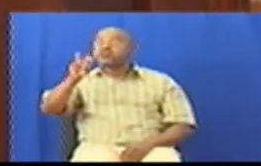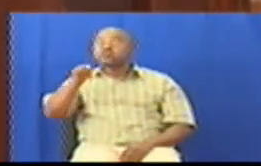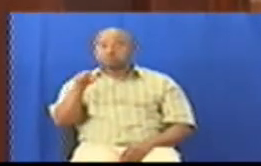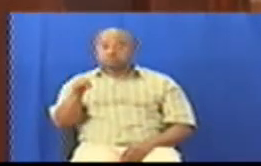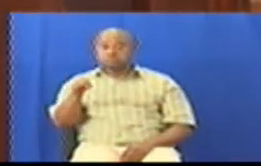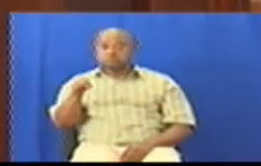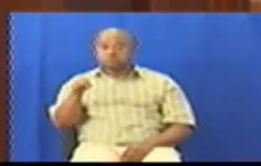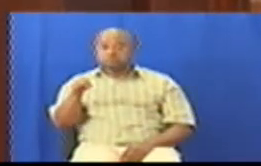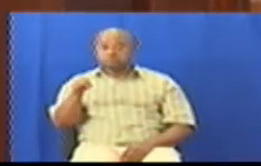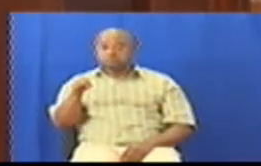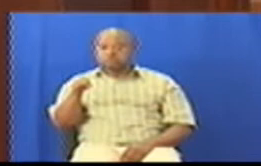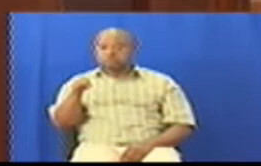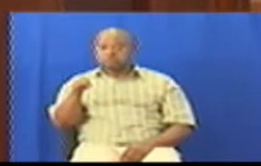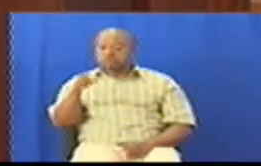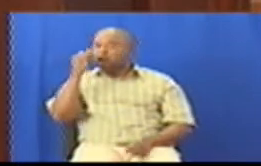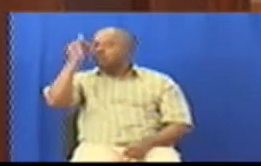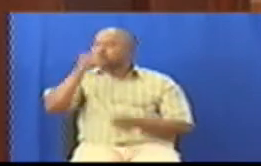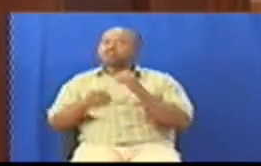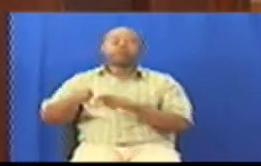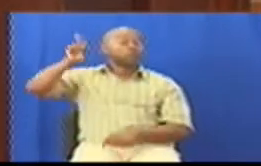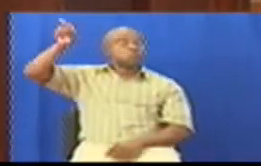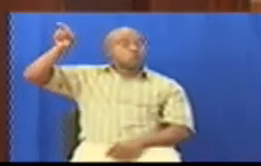aweze kuishia huko aliko.